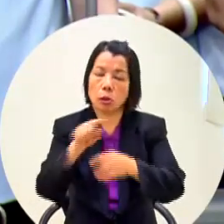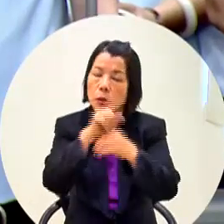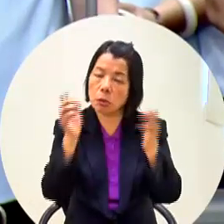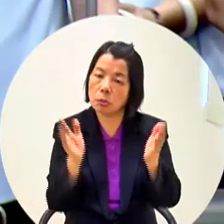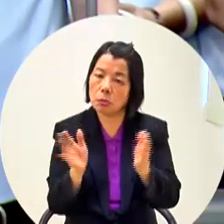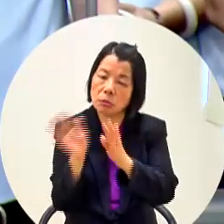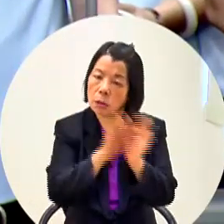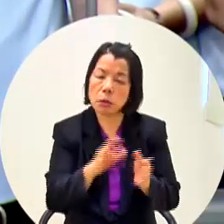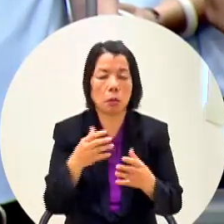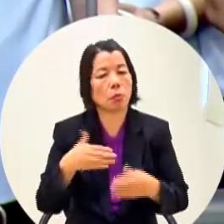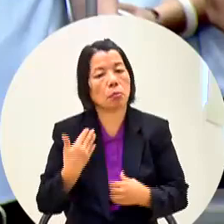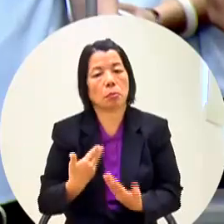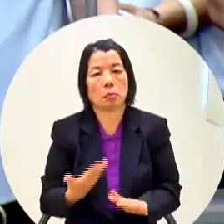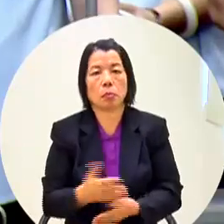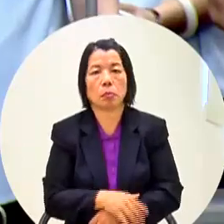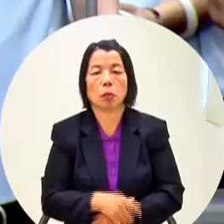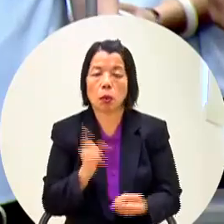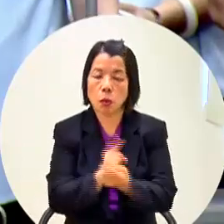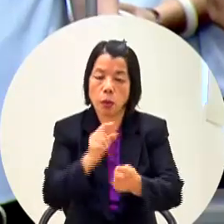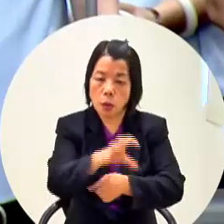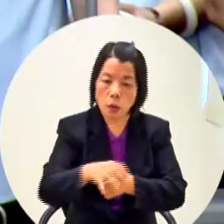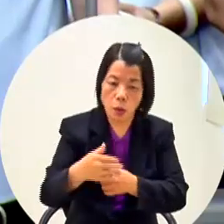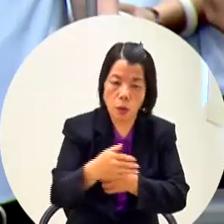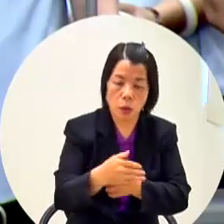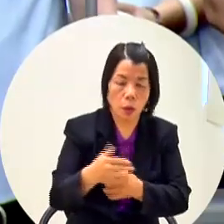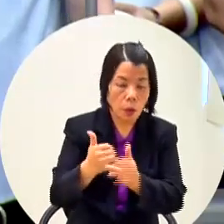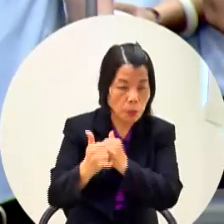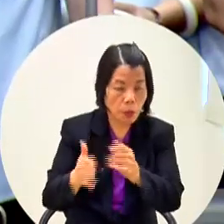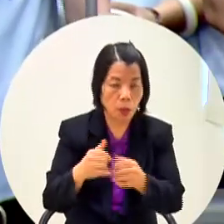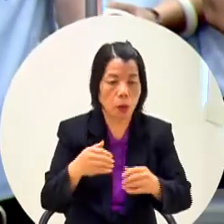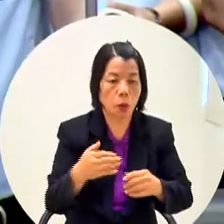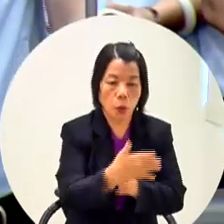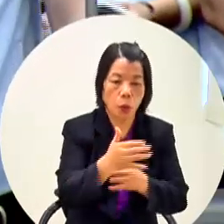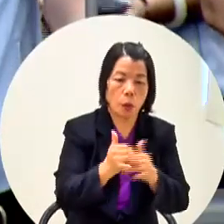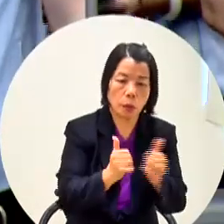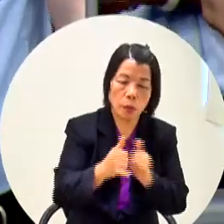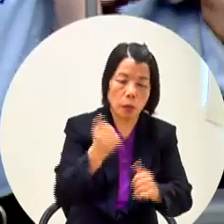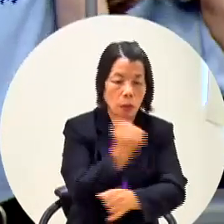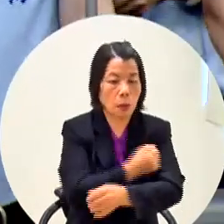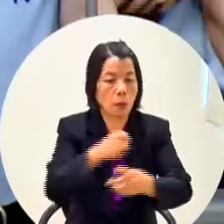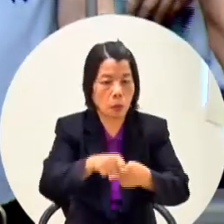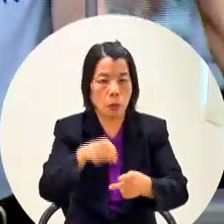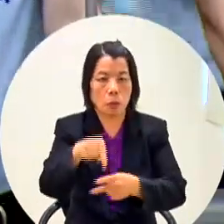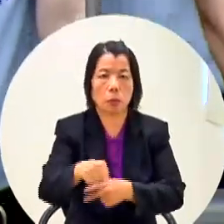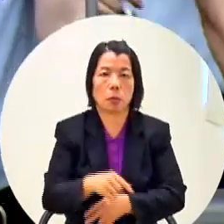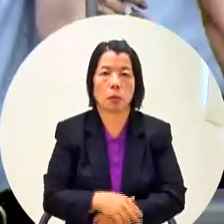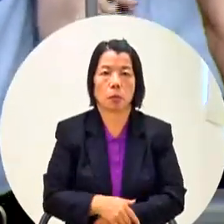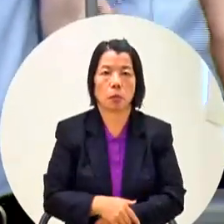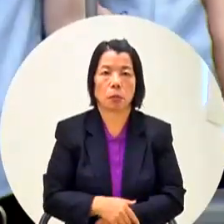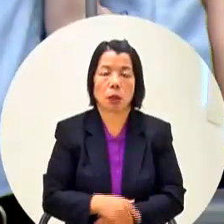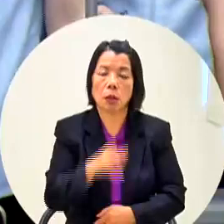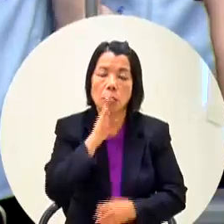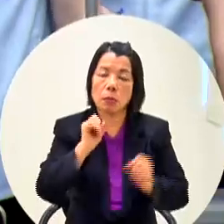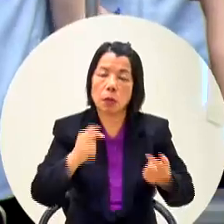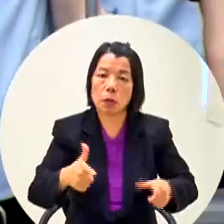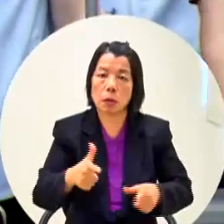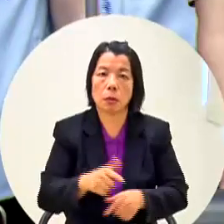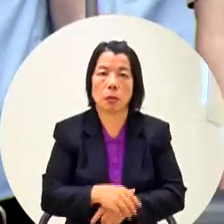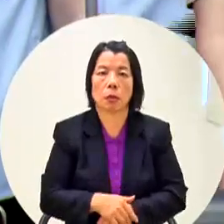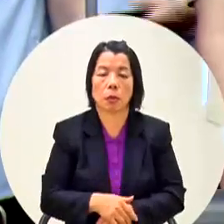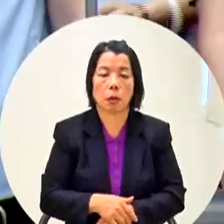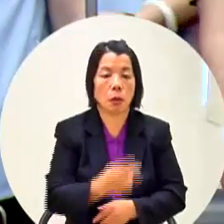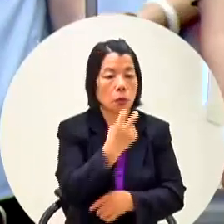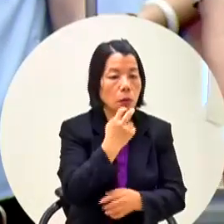在这里哈，在农民、渔民以及我们的劳工这方面，我们也希望说，是不是中央